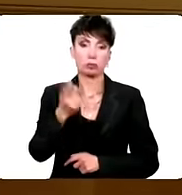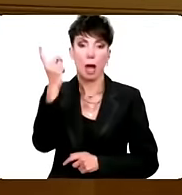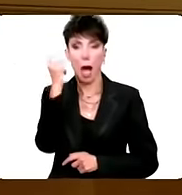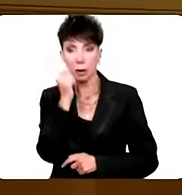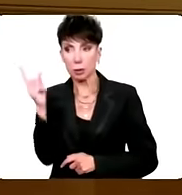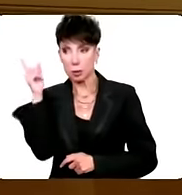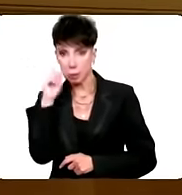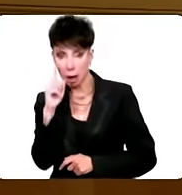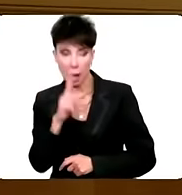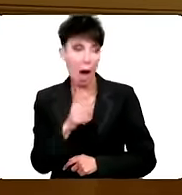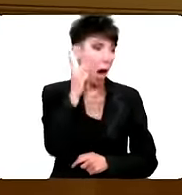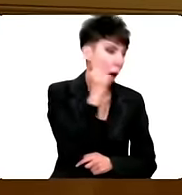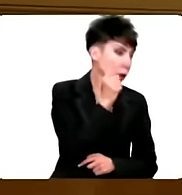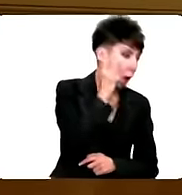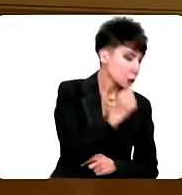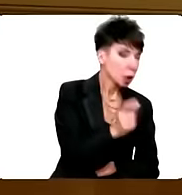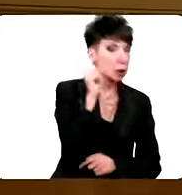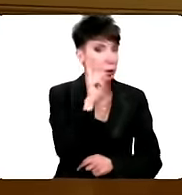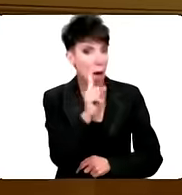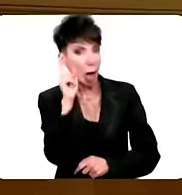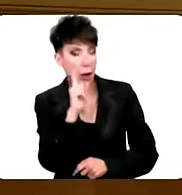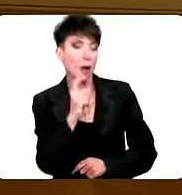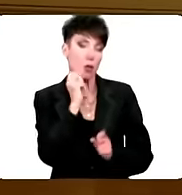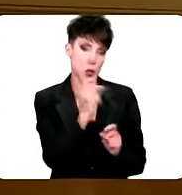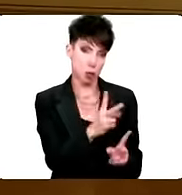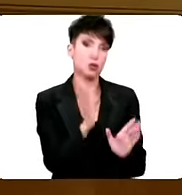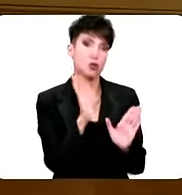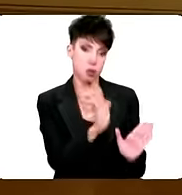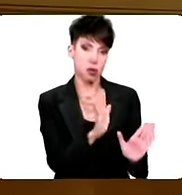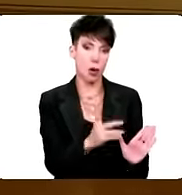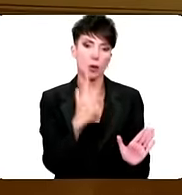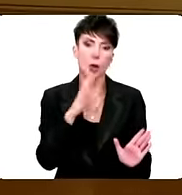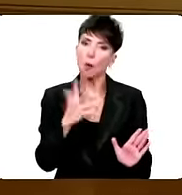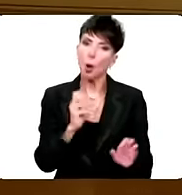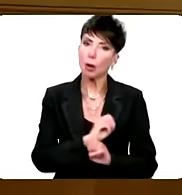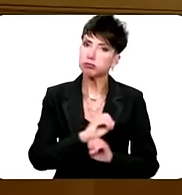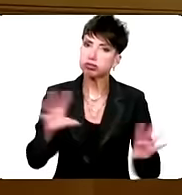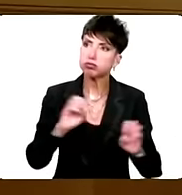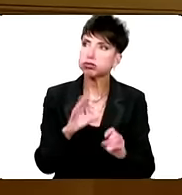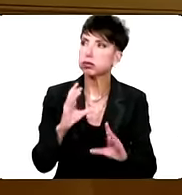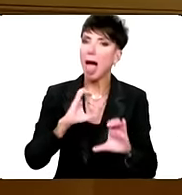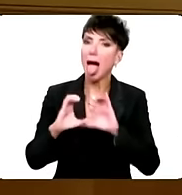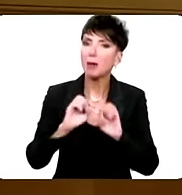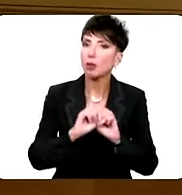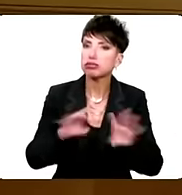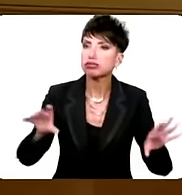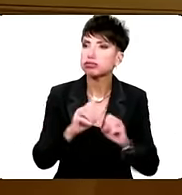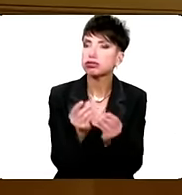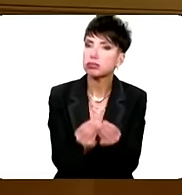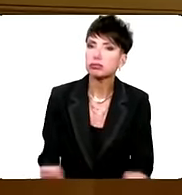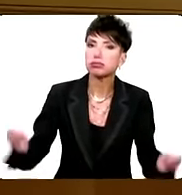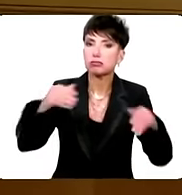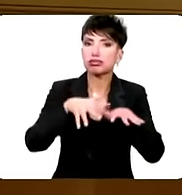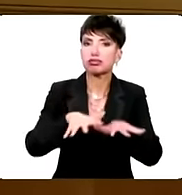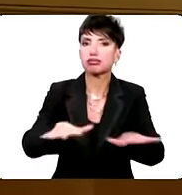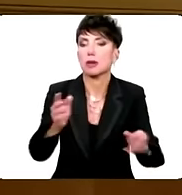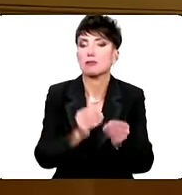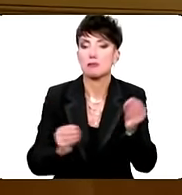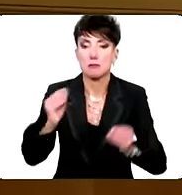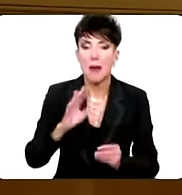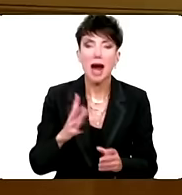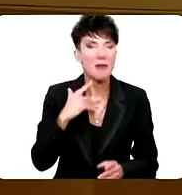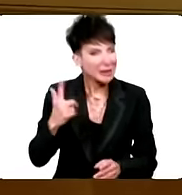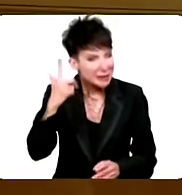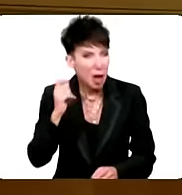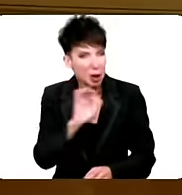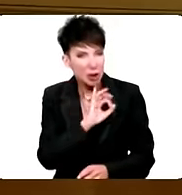Ενδεχομένως και εγώ να μην μπόρεσα να το επικοινωνήσω με τον τρόπο με τον οποίο θα έπρεπε. Είναι σίγουρο όμως ότι για ένα παραδοσιακό κομμάτι των ψηφοφόρων μας, αυτό